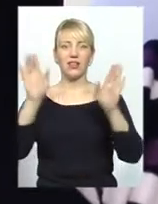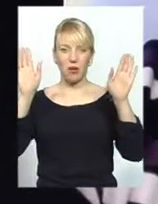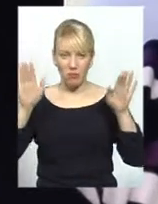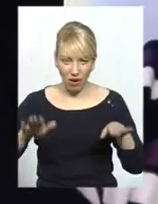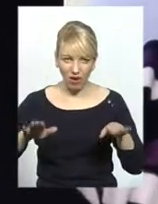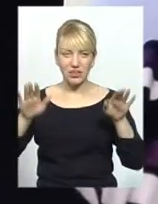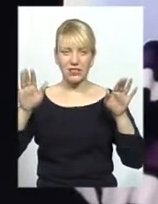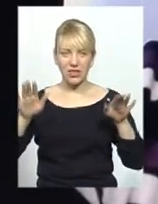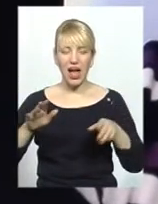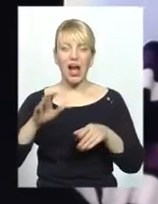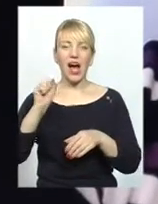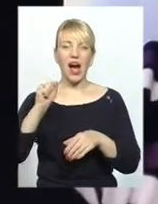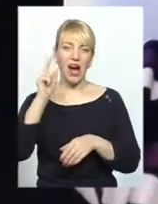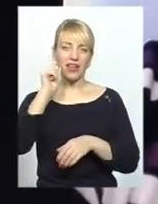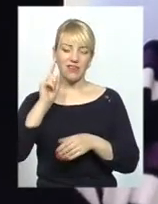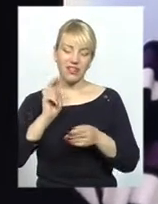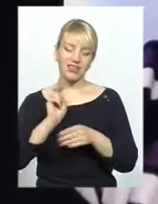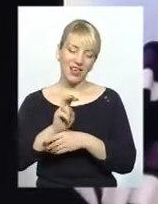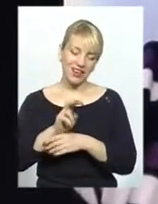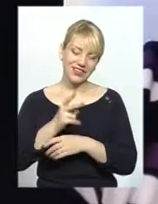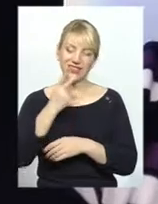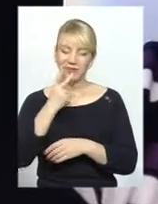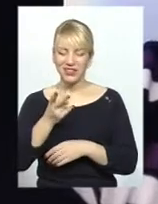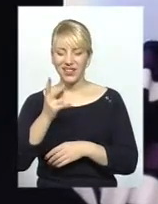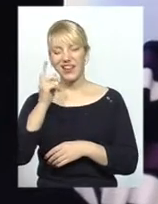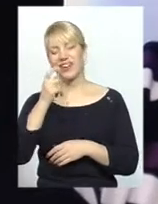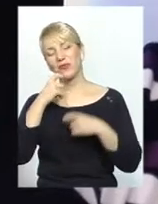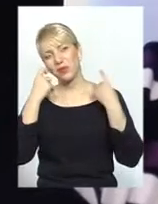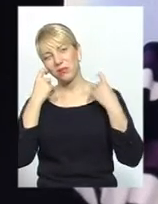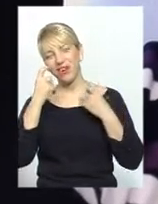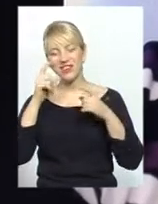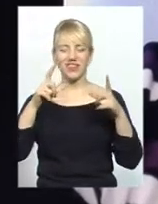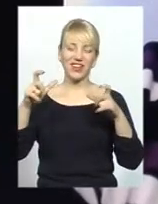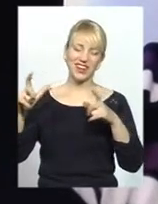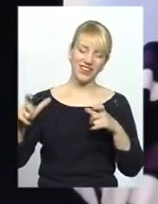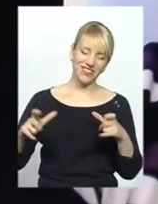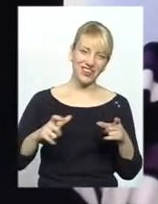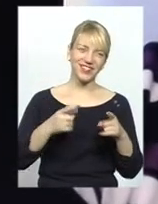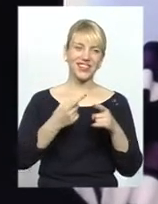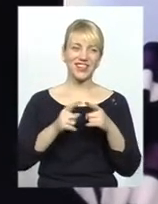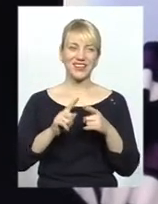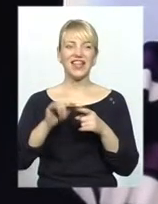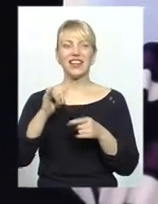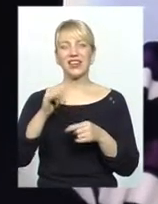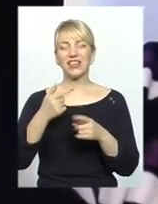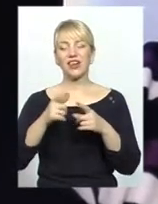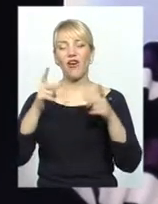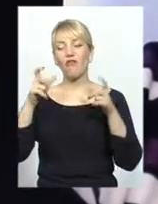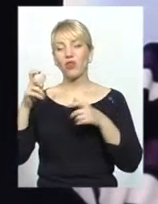заходили, смотрели, улыбались, выходили, фотографировали. Этих фотографий очень много есть в сети.